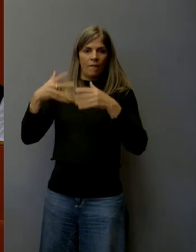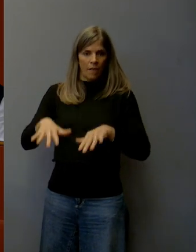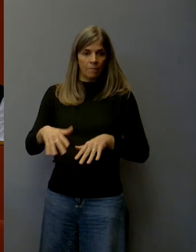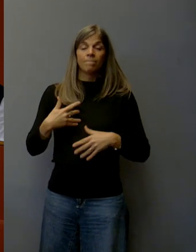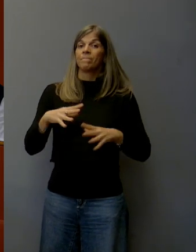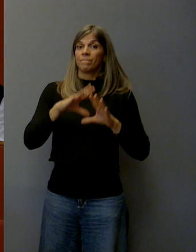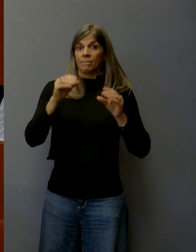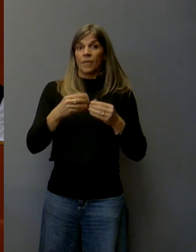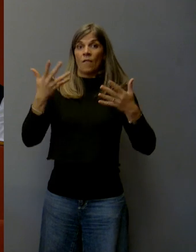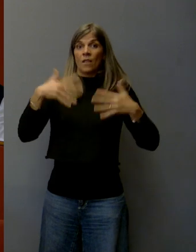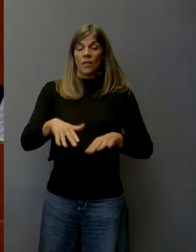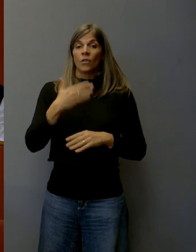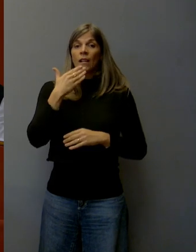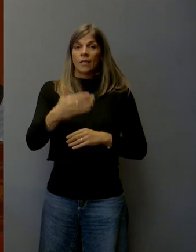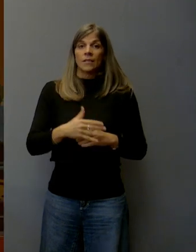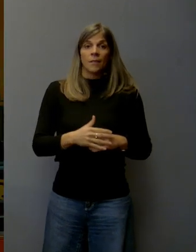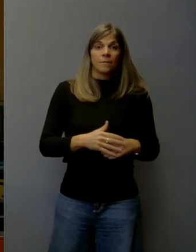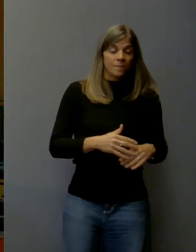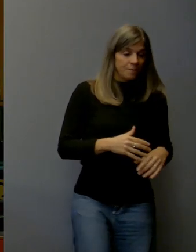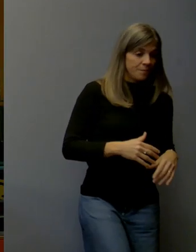con questo ho concluso Grazie